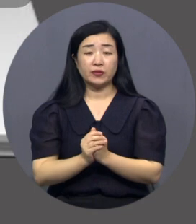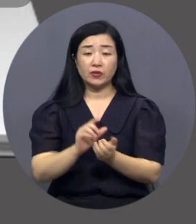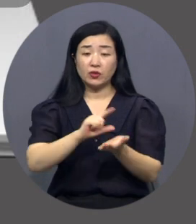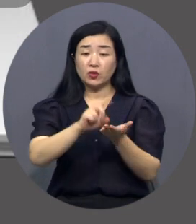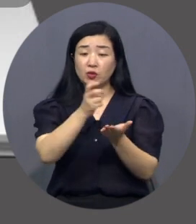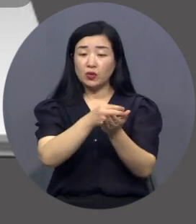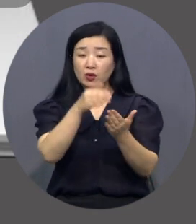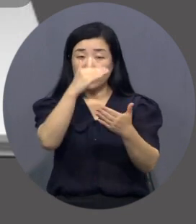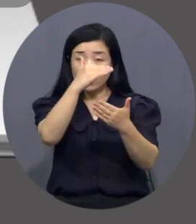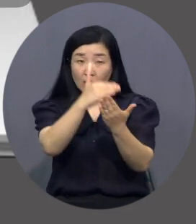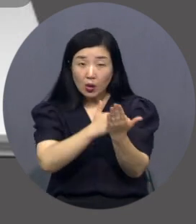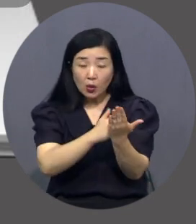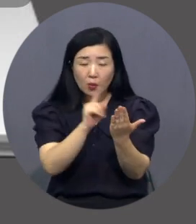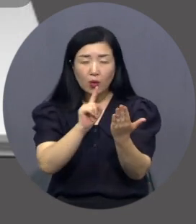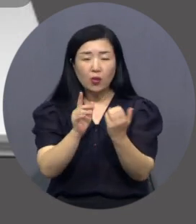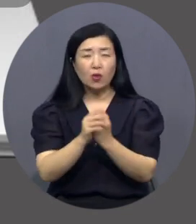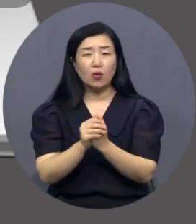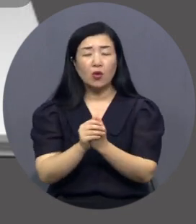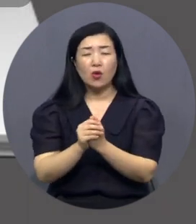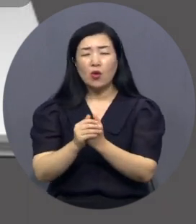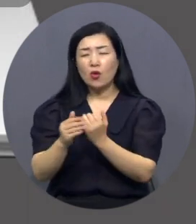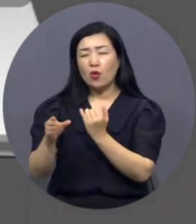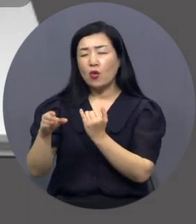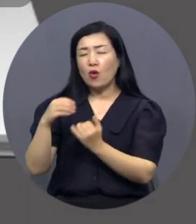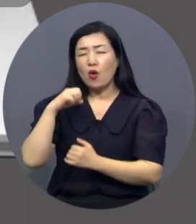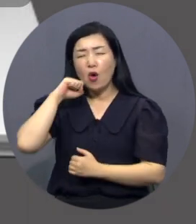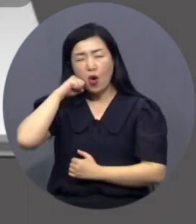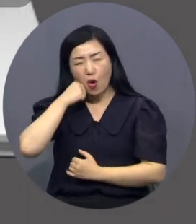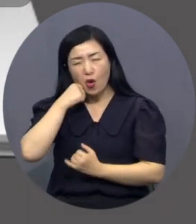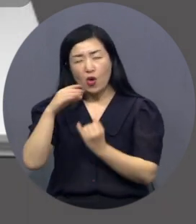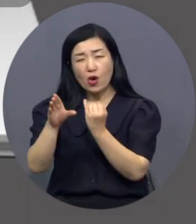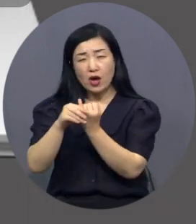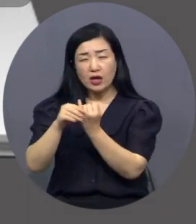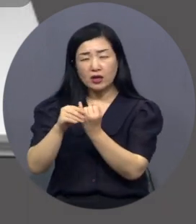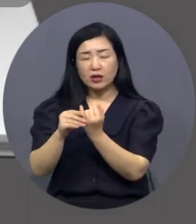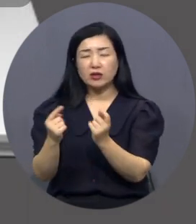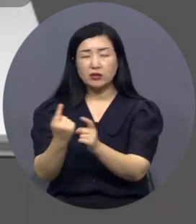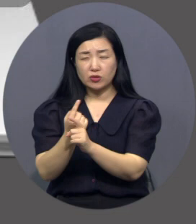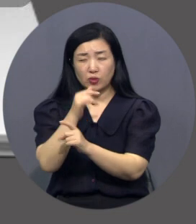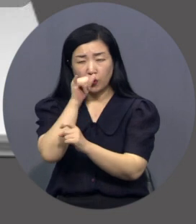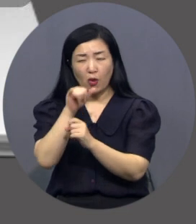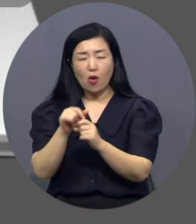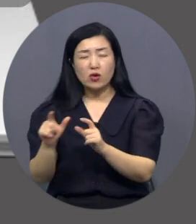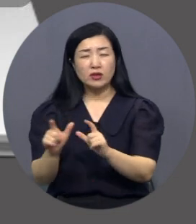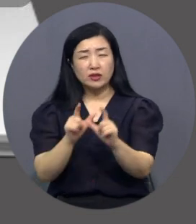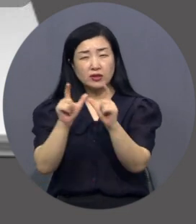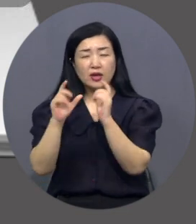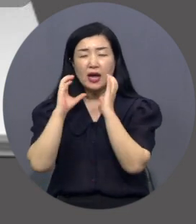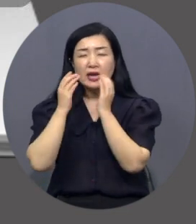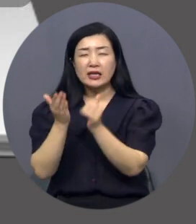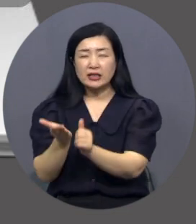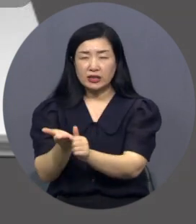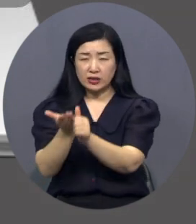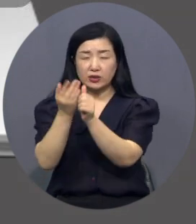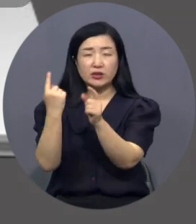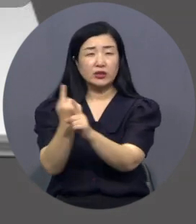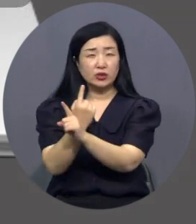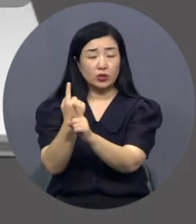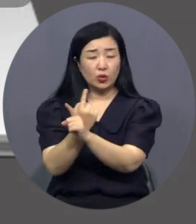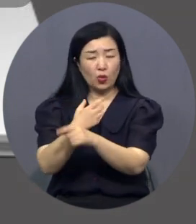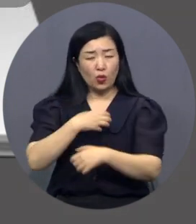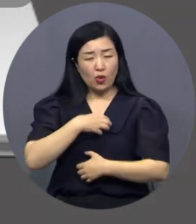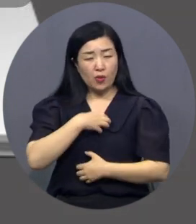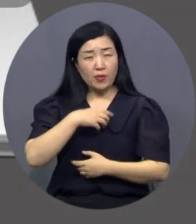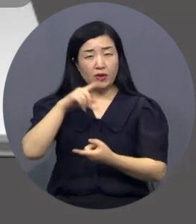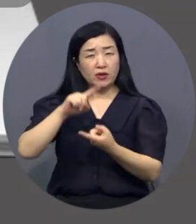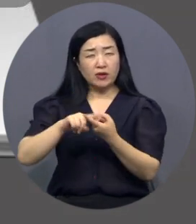조례안은 제주도가 위기 임산부의 출산과 산후조리, 주거와 생계, 아동 양육과 치료와 위기